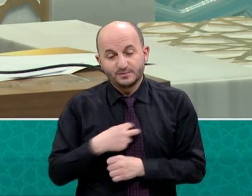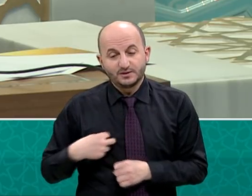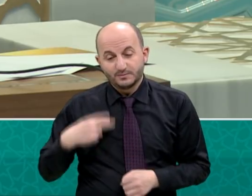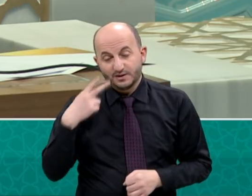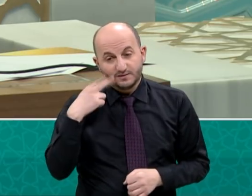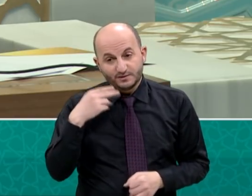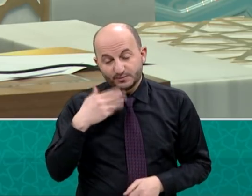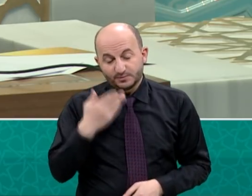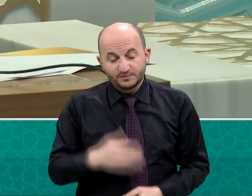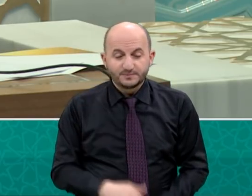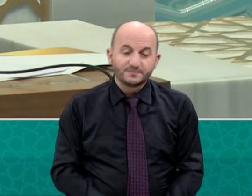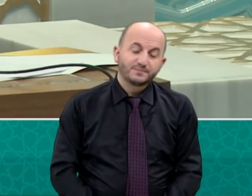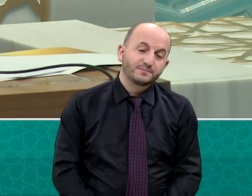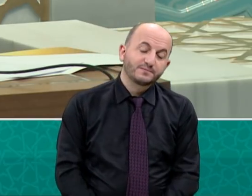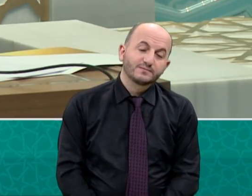aleykum bisıdk,